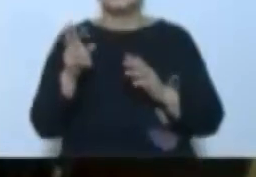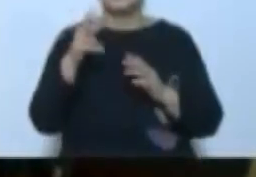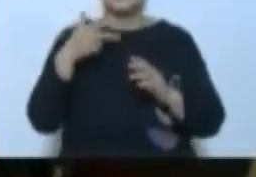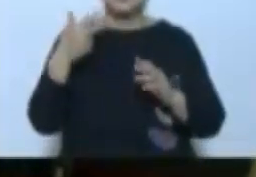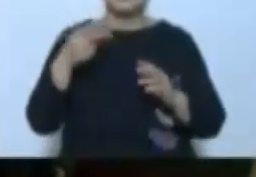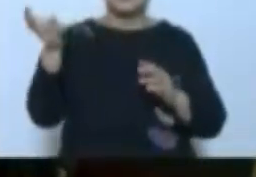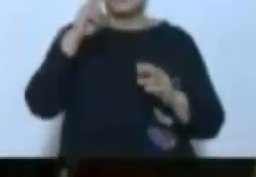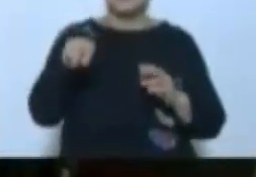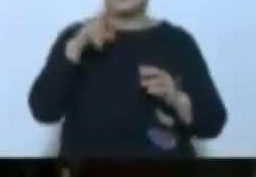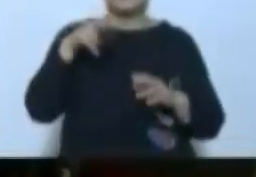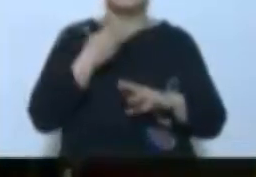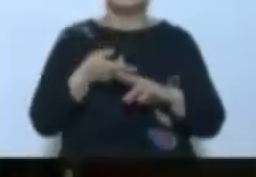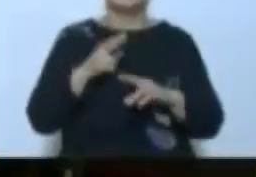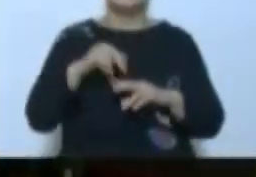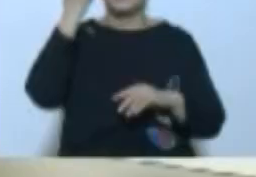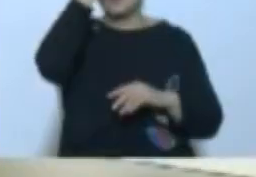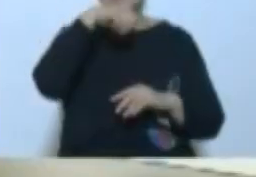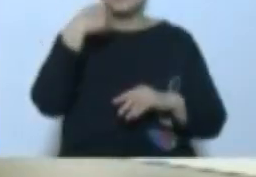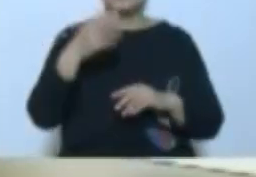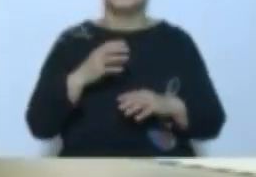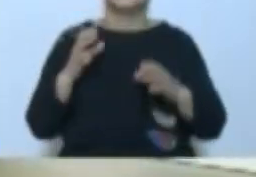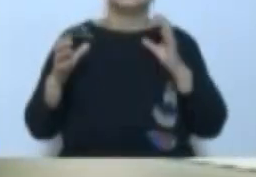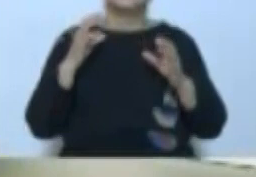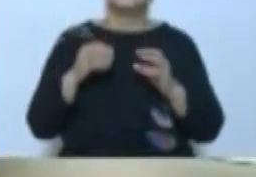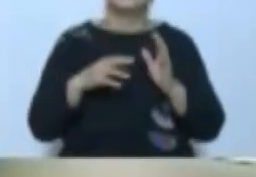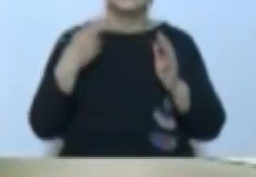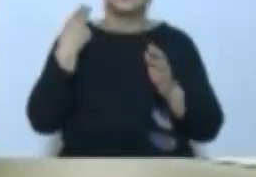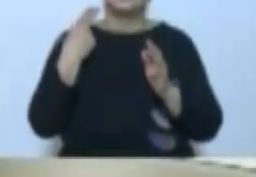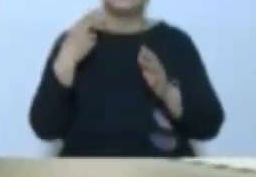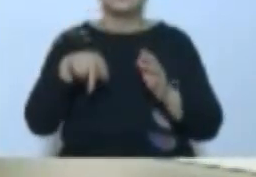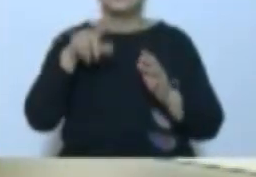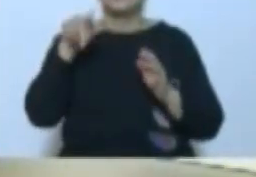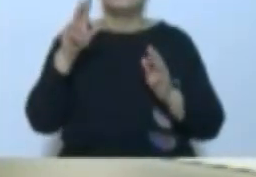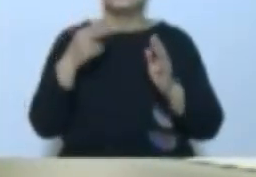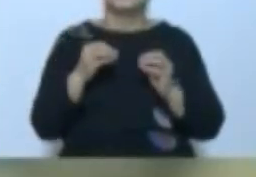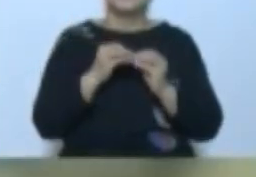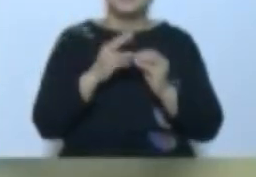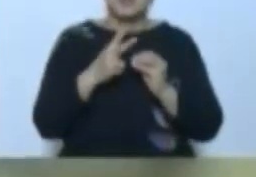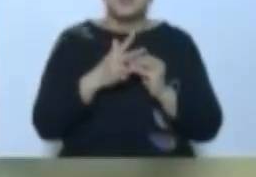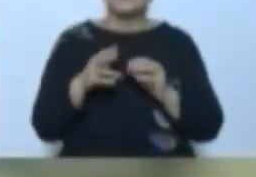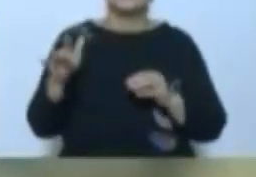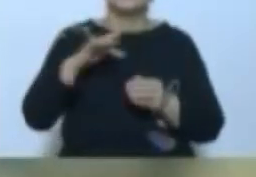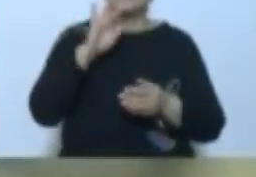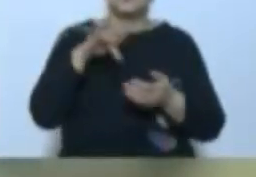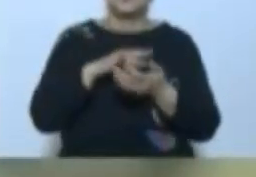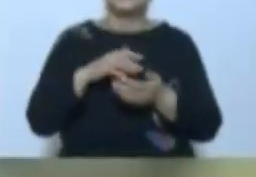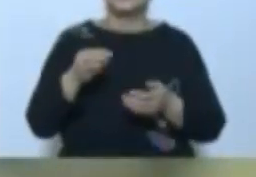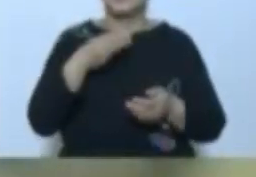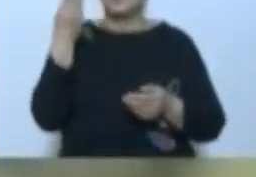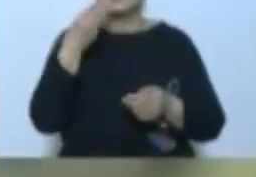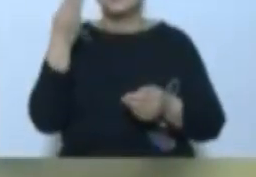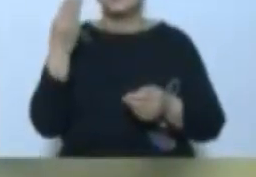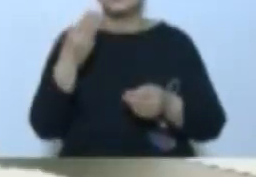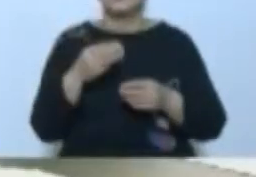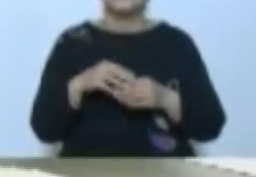этом году Диляра Сапар завершит обучение в гимназии номер 13 города Актау. На протяжении последних полутора лет она мечтает поступить